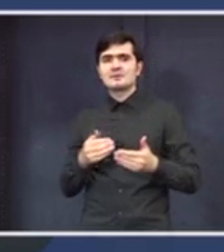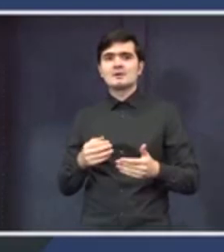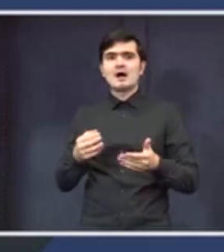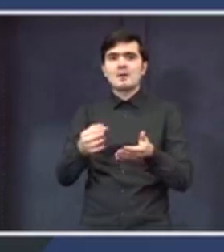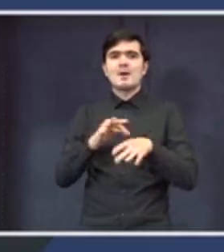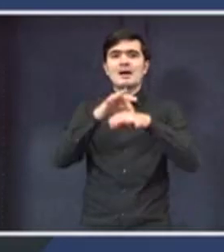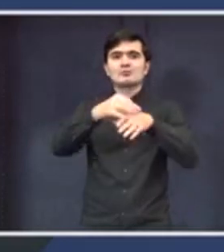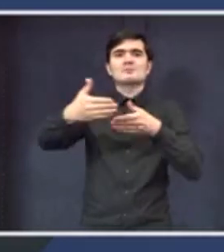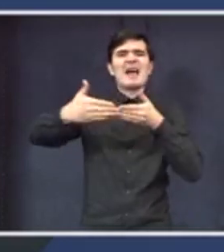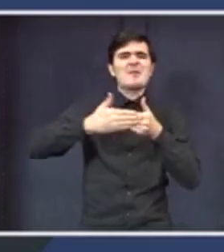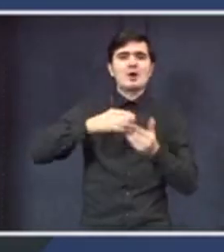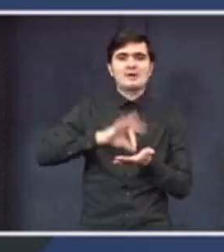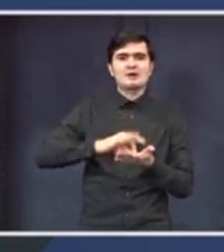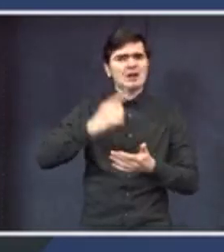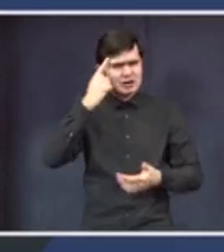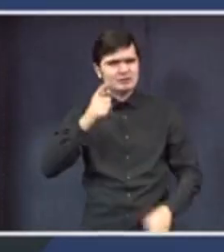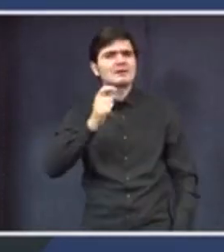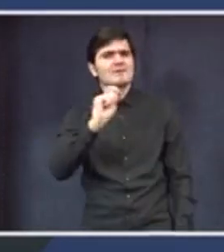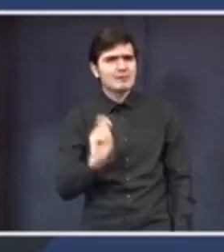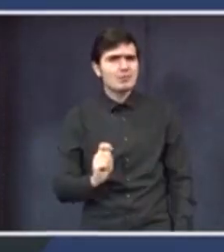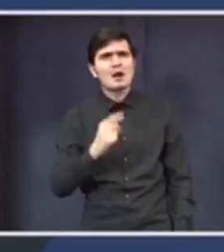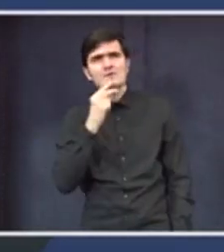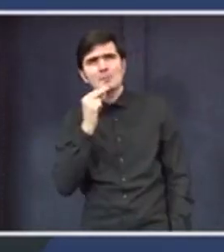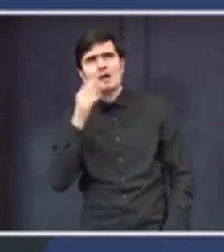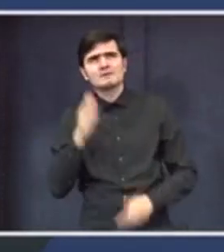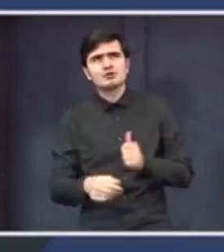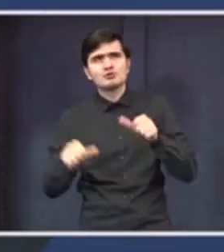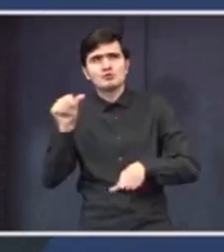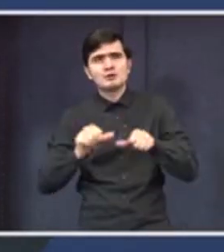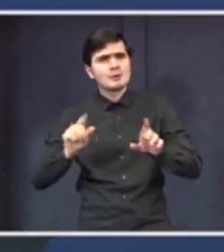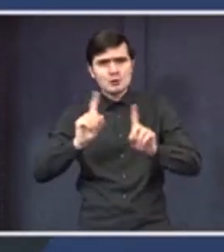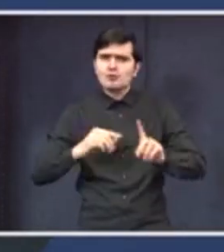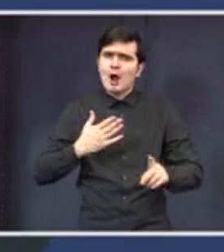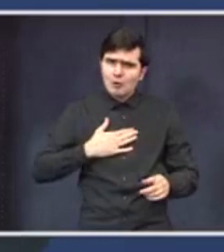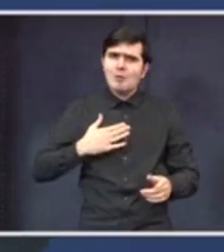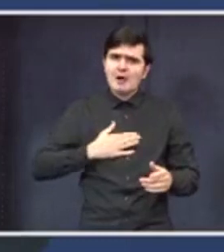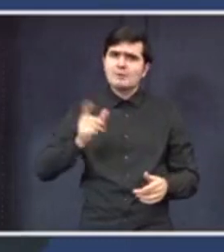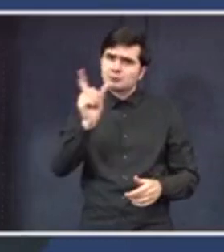aceste date, știți bine că în februarie vorbeam de finalul lui septembrie, avem acum dozele